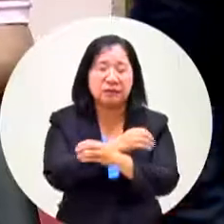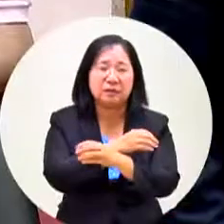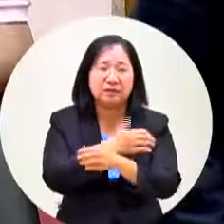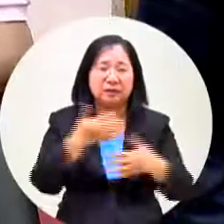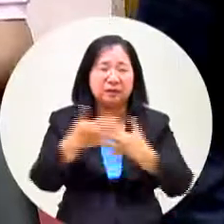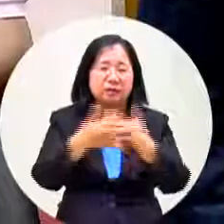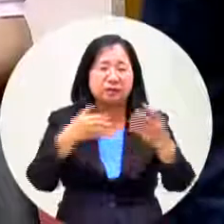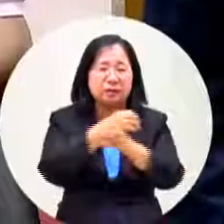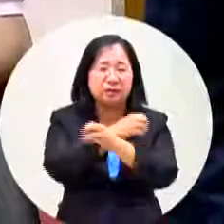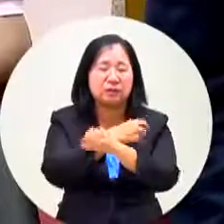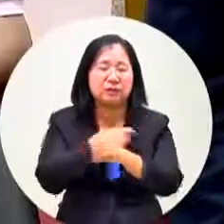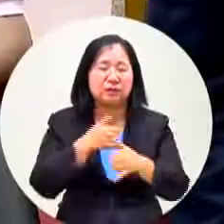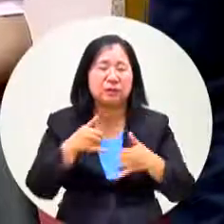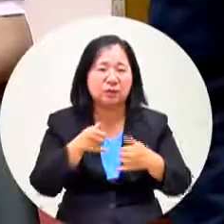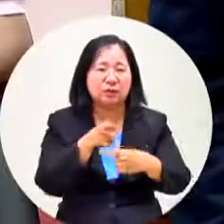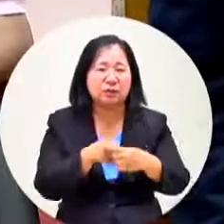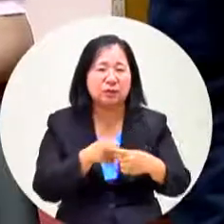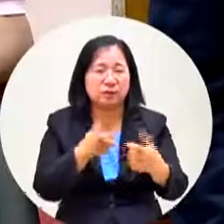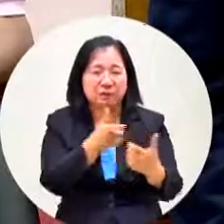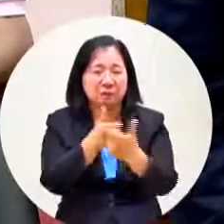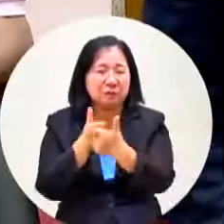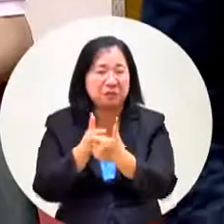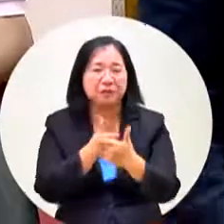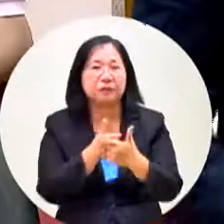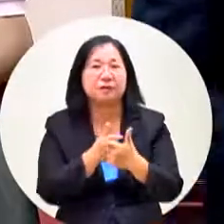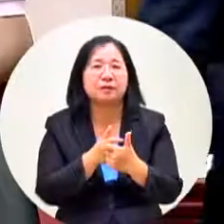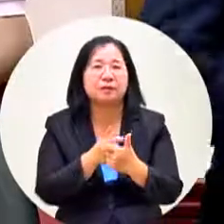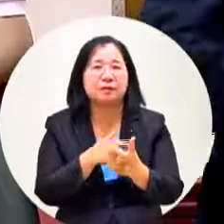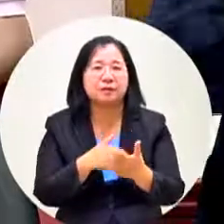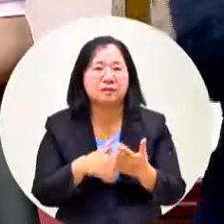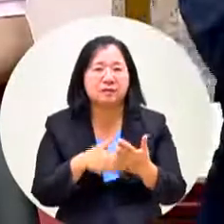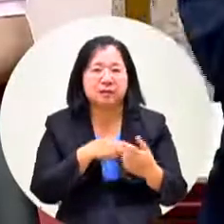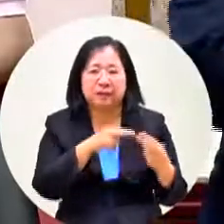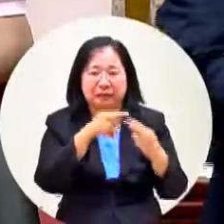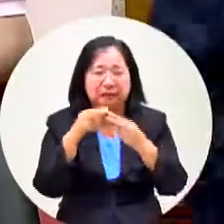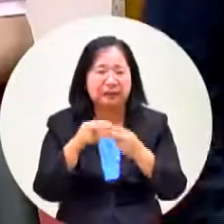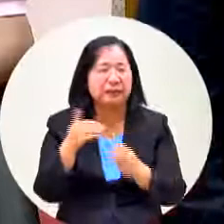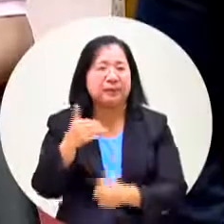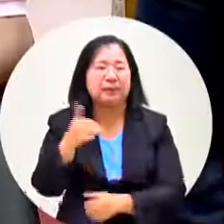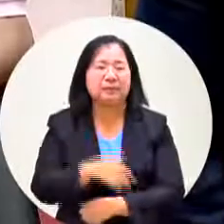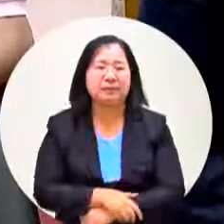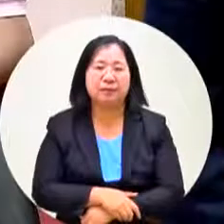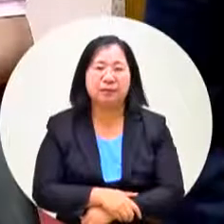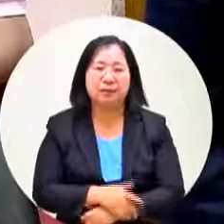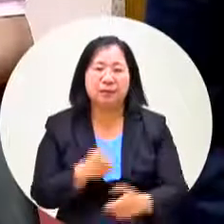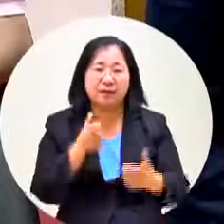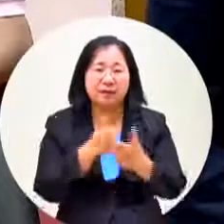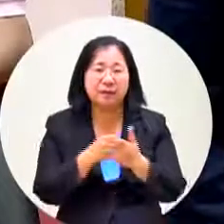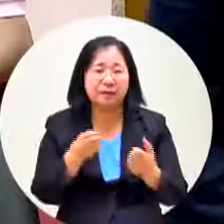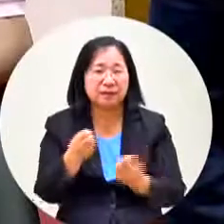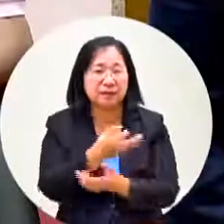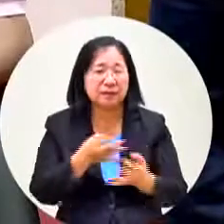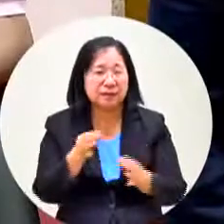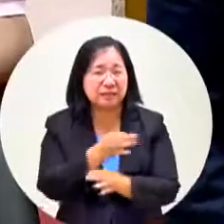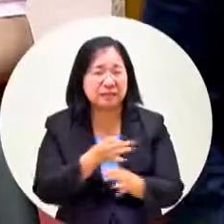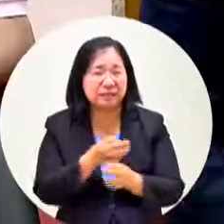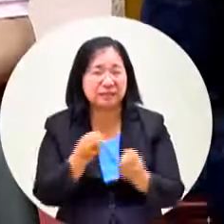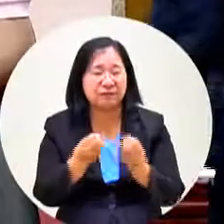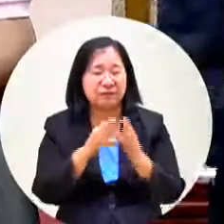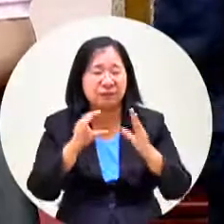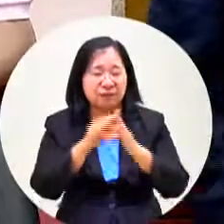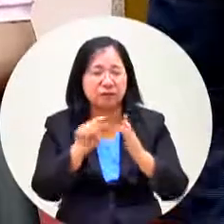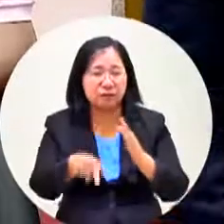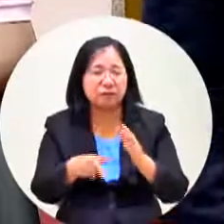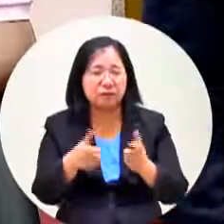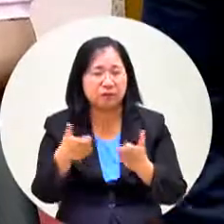的交通问题的一些关心啊哈。我想，这边跟议座您报告的是说，其实因为过去这个地方合发工业区还没